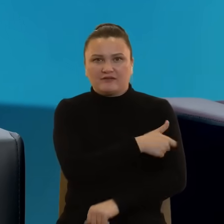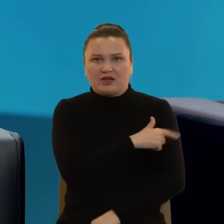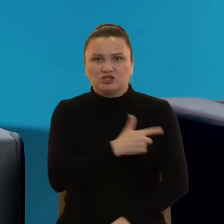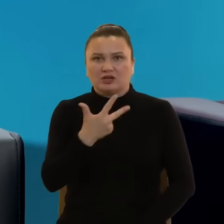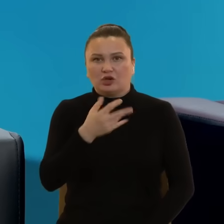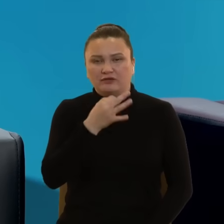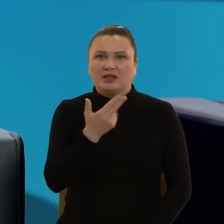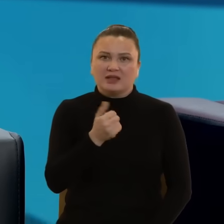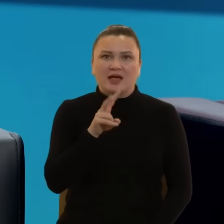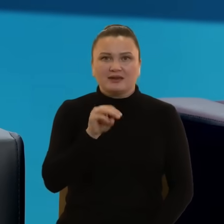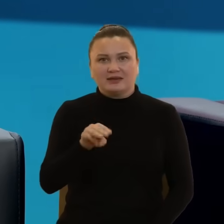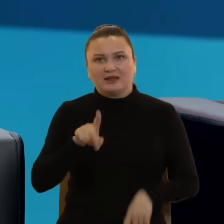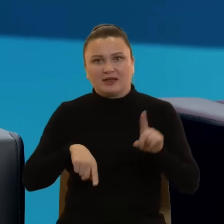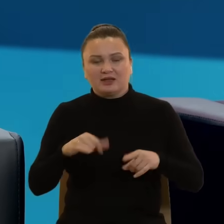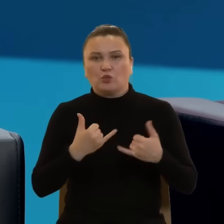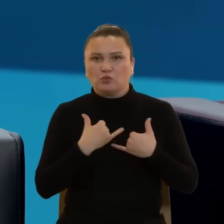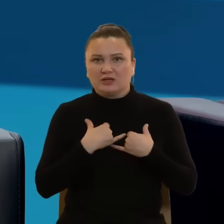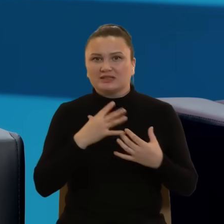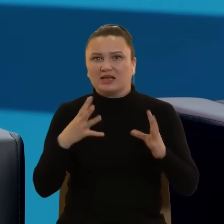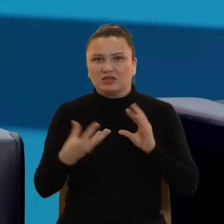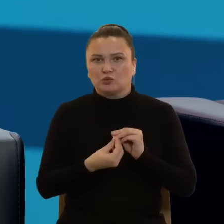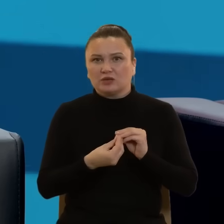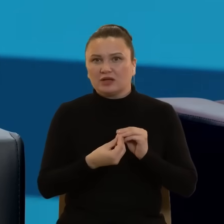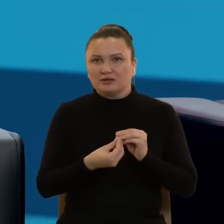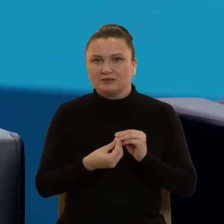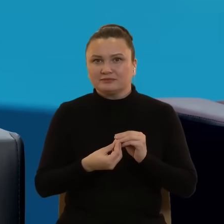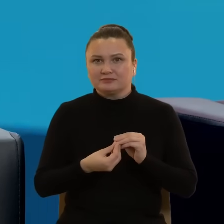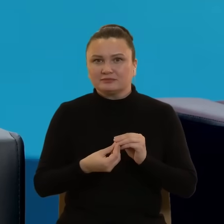варианта ответа – да, нет и редко. И вот у нас результаты.